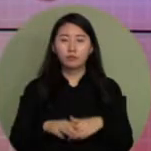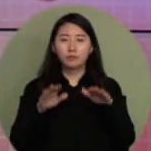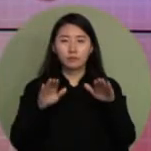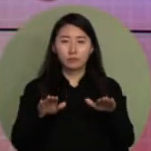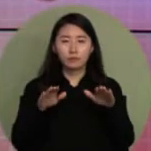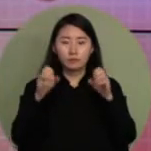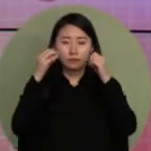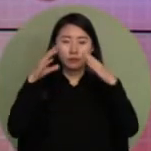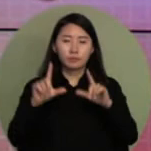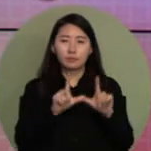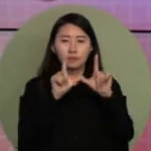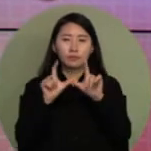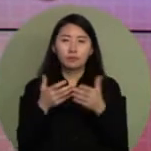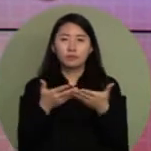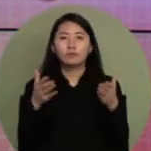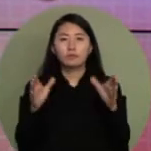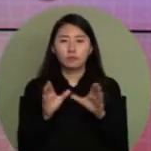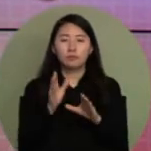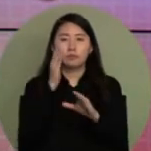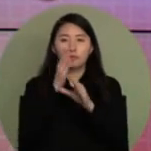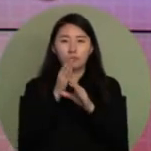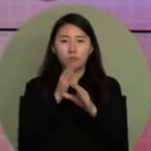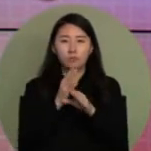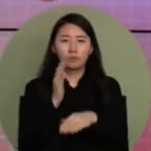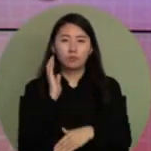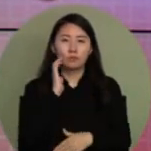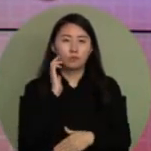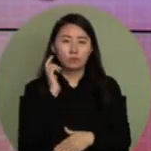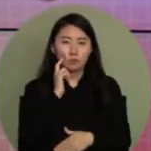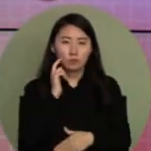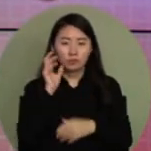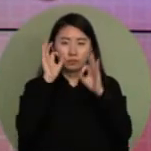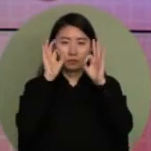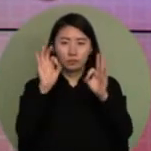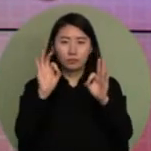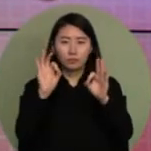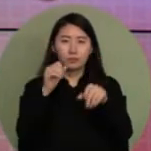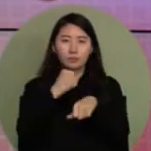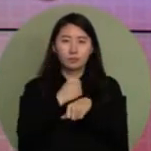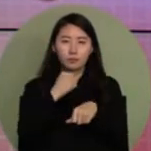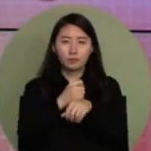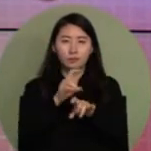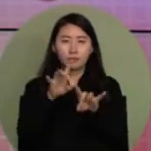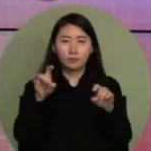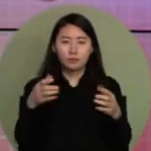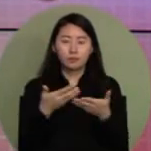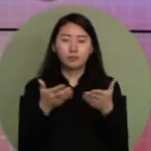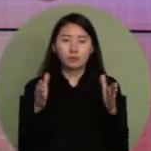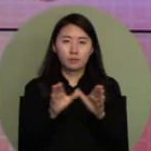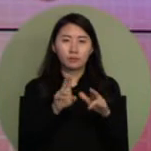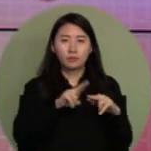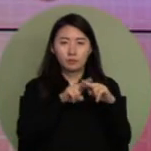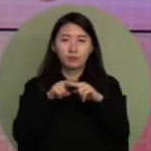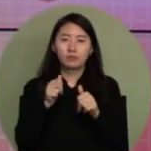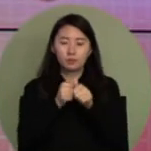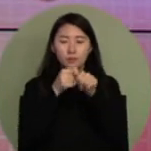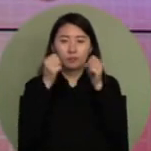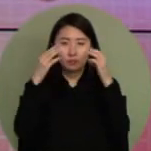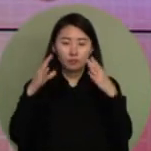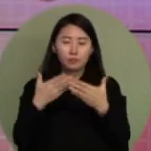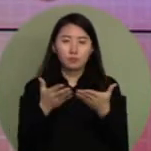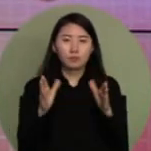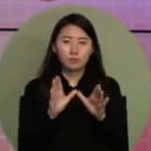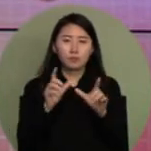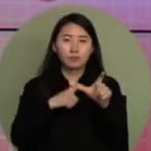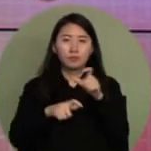오늘은 새누리당 텃밭으로 고배 낸 송파구 를 살펴보겠습니다 지역별 후보 전엔 각 정당 의석수 에 따라 새누리당 더불어